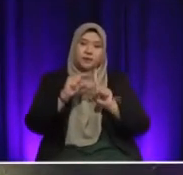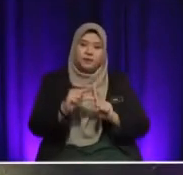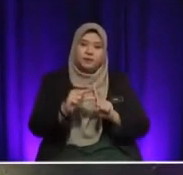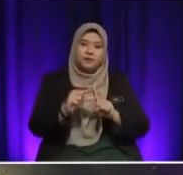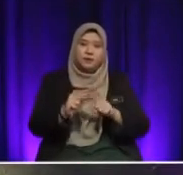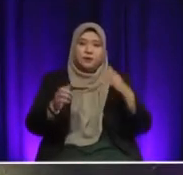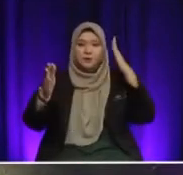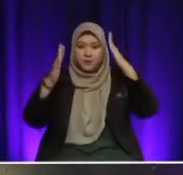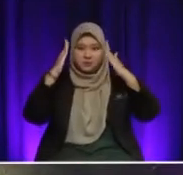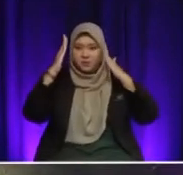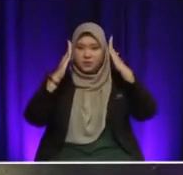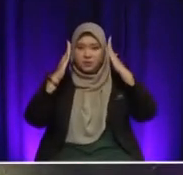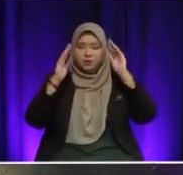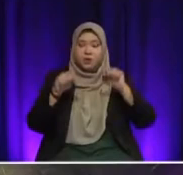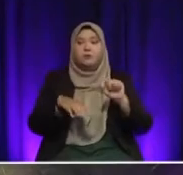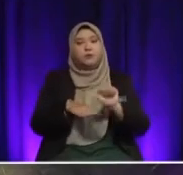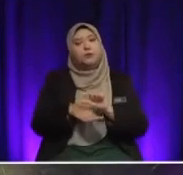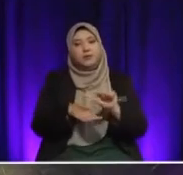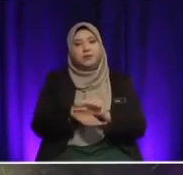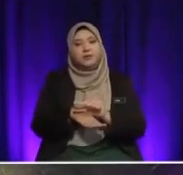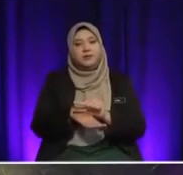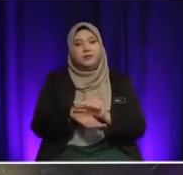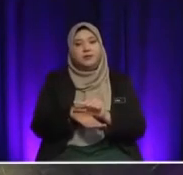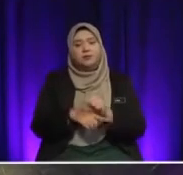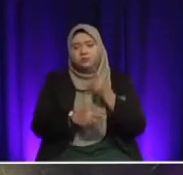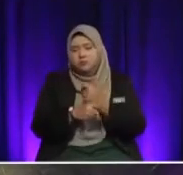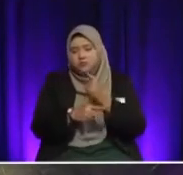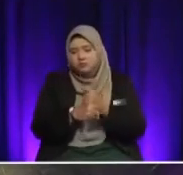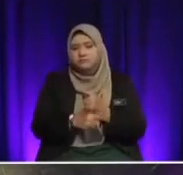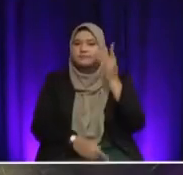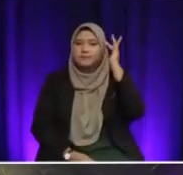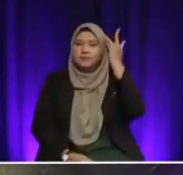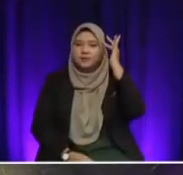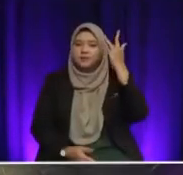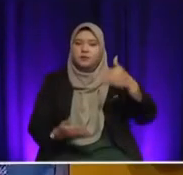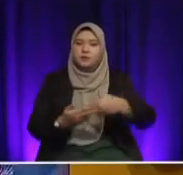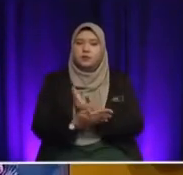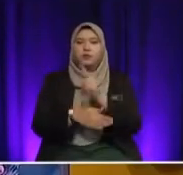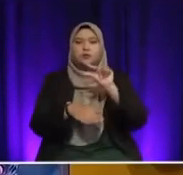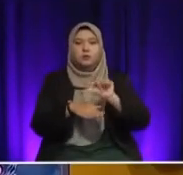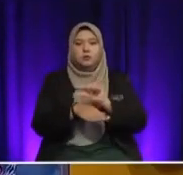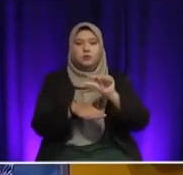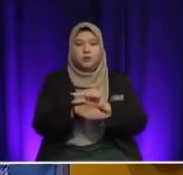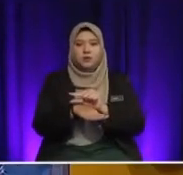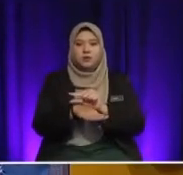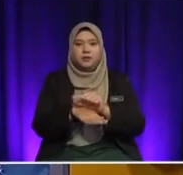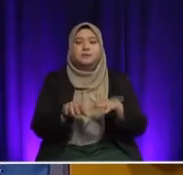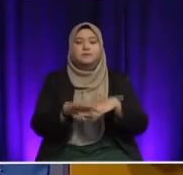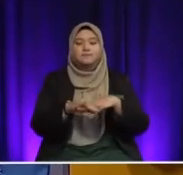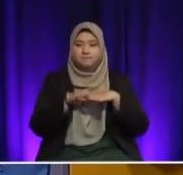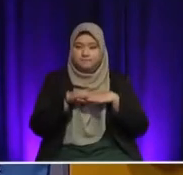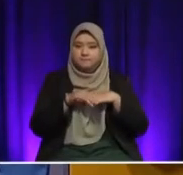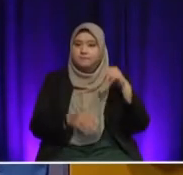sekali lagi ialah penghancur. Bowl chopper ni ialah pencincang. Dia pencincang dalam masa yang sama, dia akan